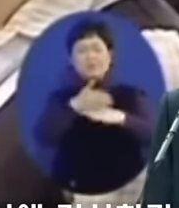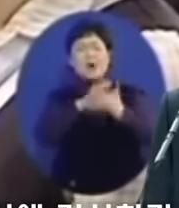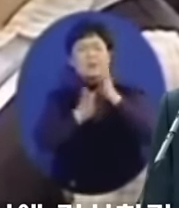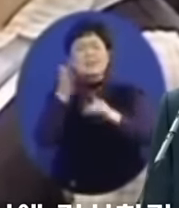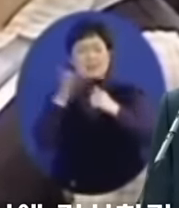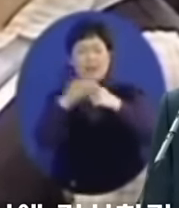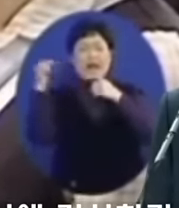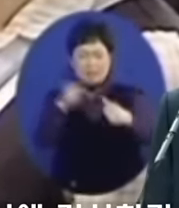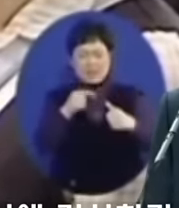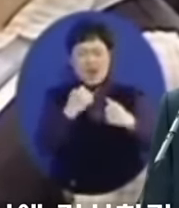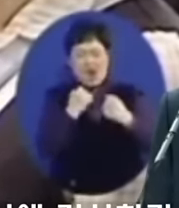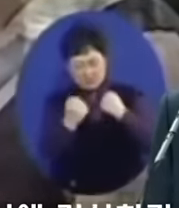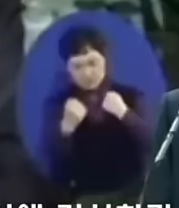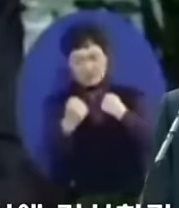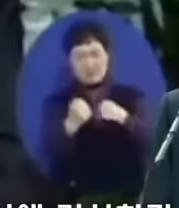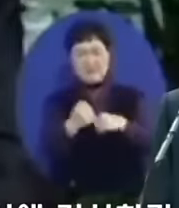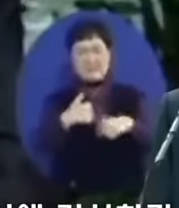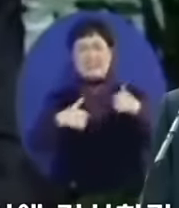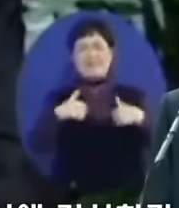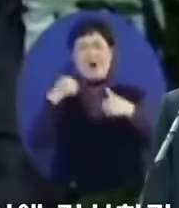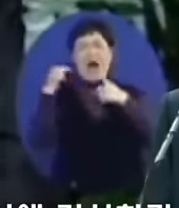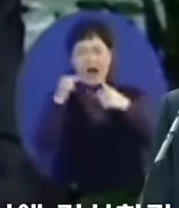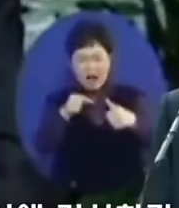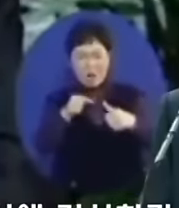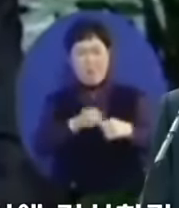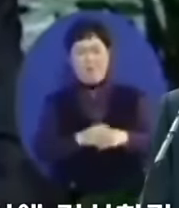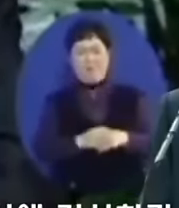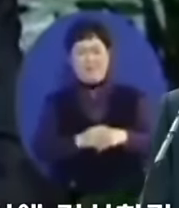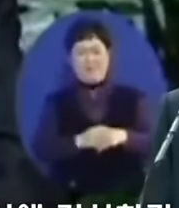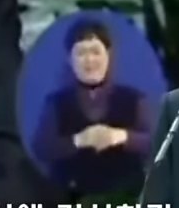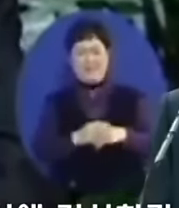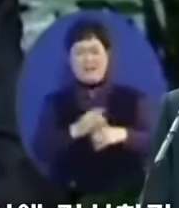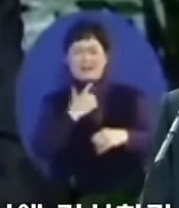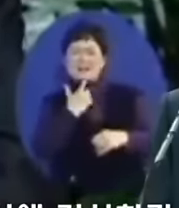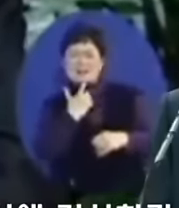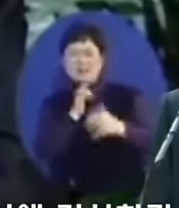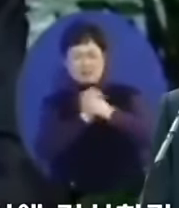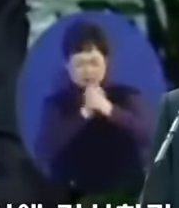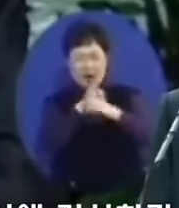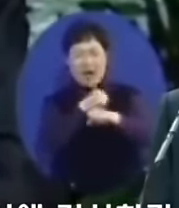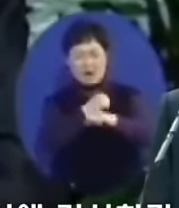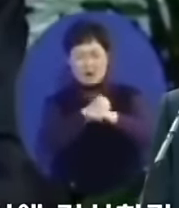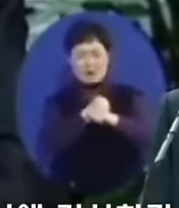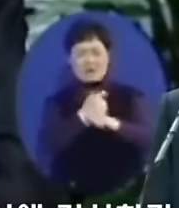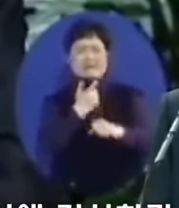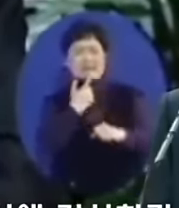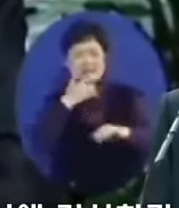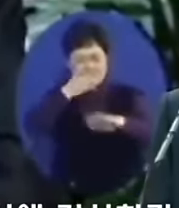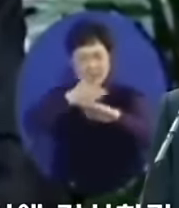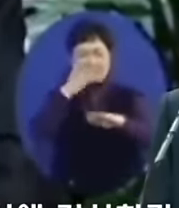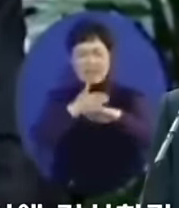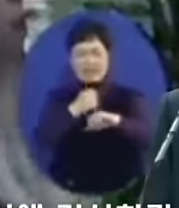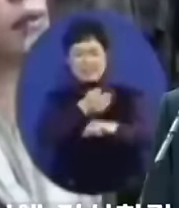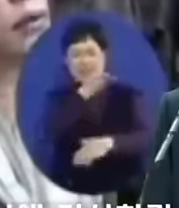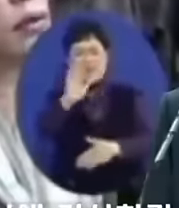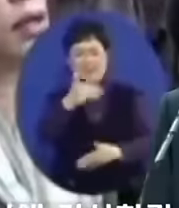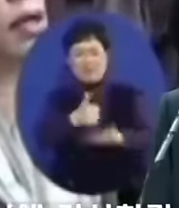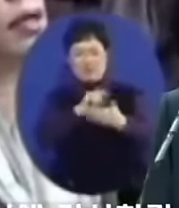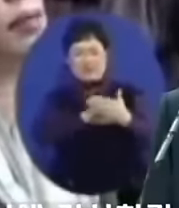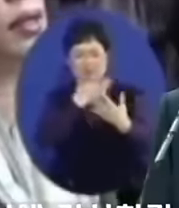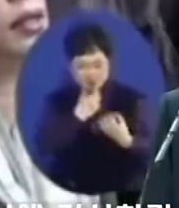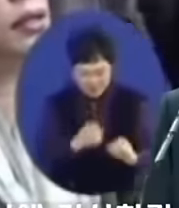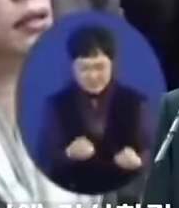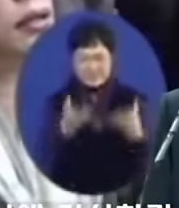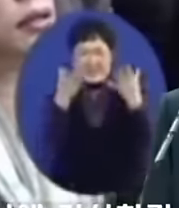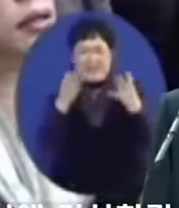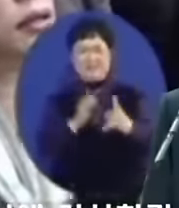오늘 우리가 억지로라도 기뻐하고 강제로라도 기도하고 강제로라도 감사하는 여러분 되시기를 주님 이름으로